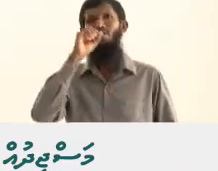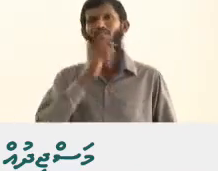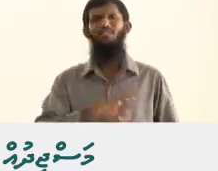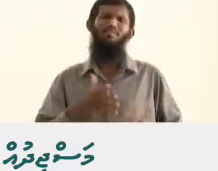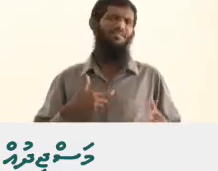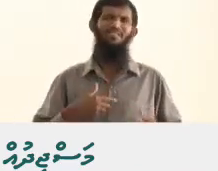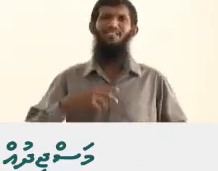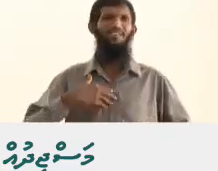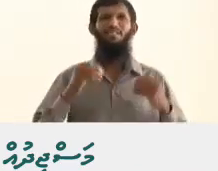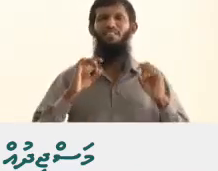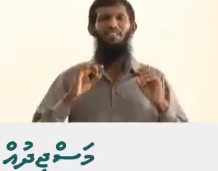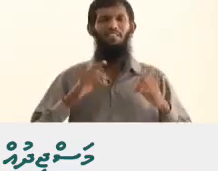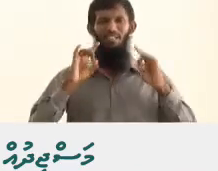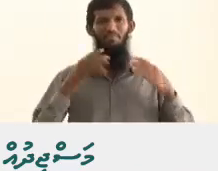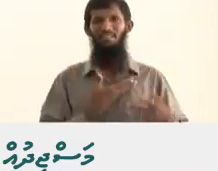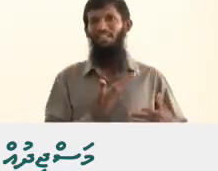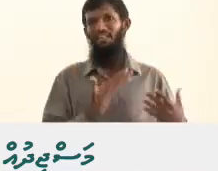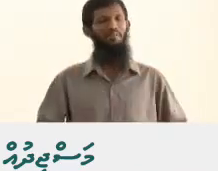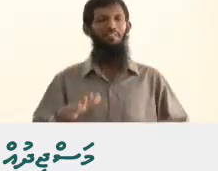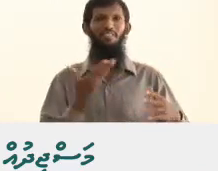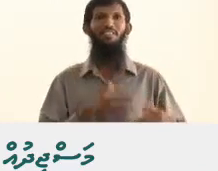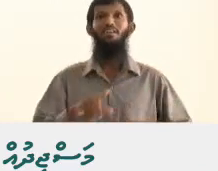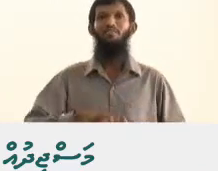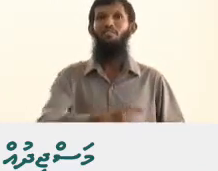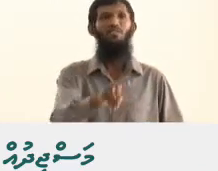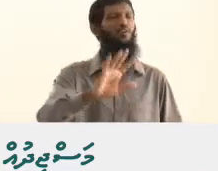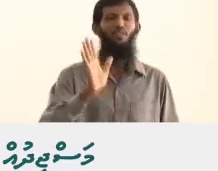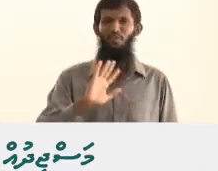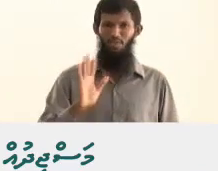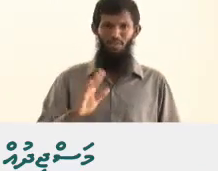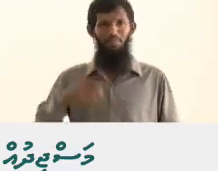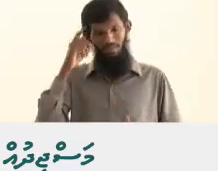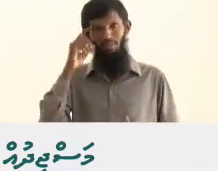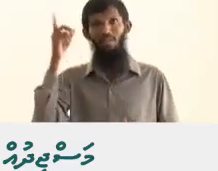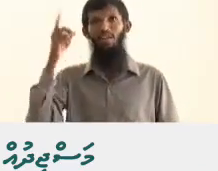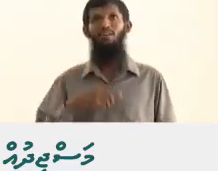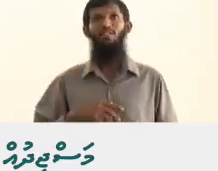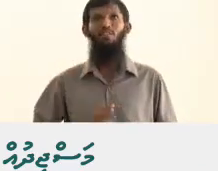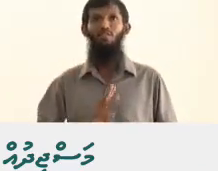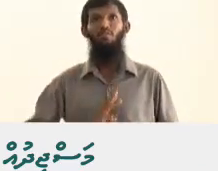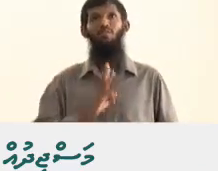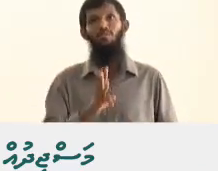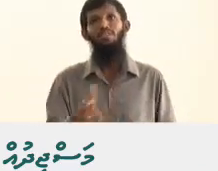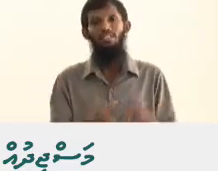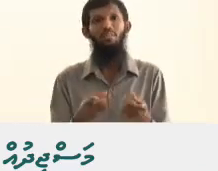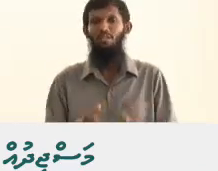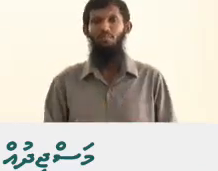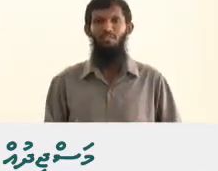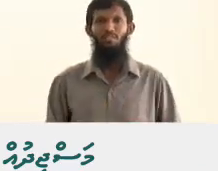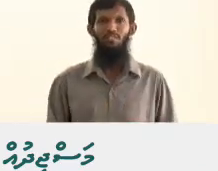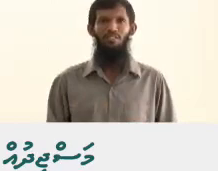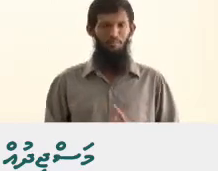shariyata khilaf kame bay mihunnan hiwefa onna gota khilafa karantinuge usulaki qada